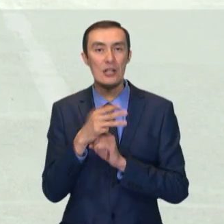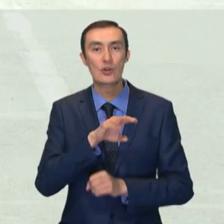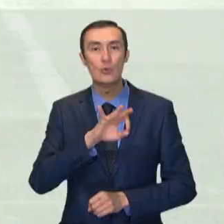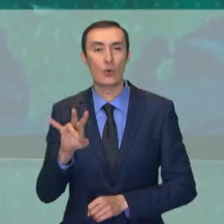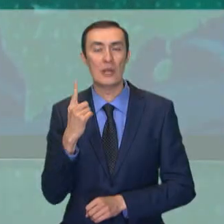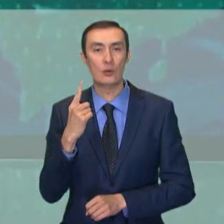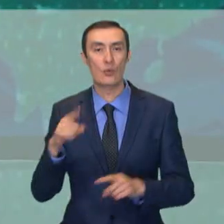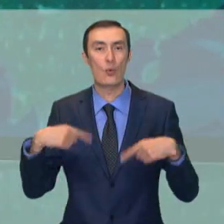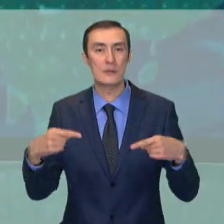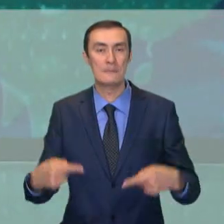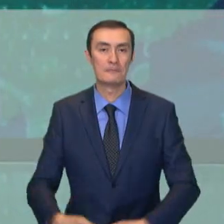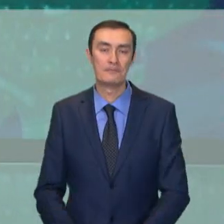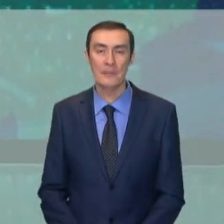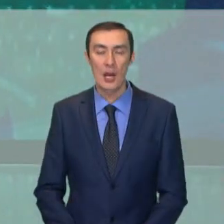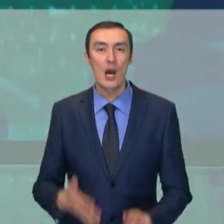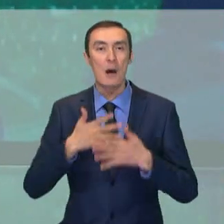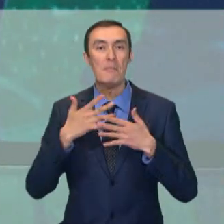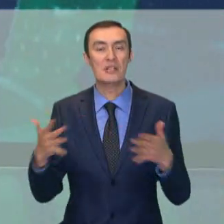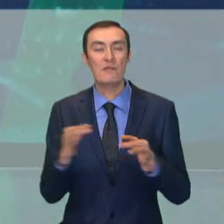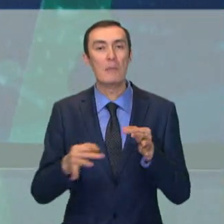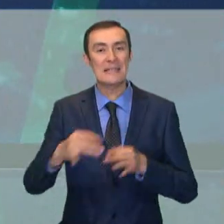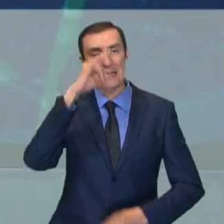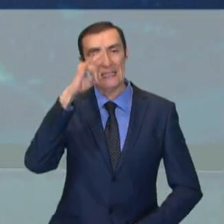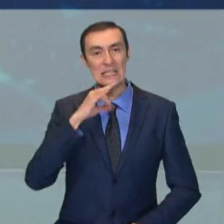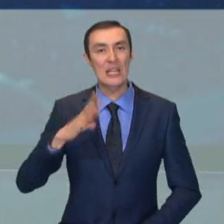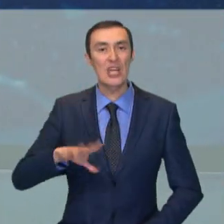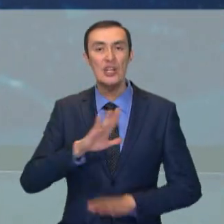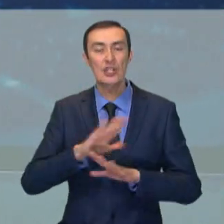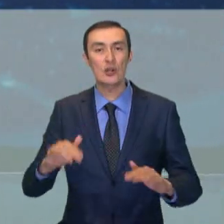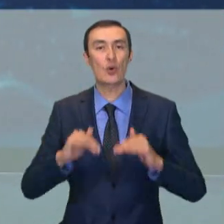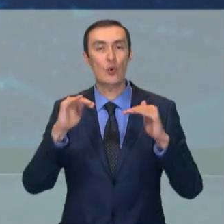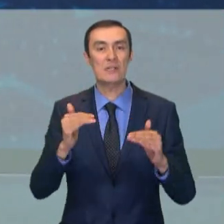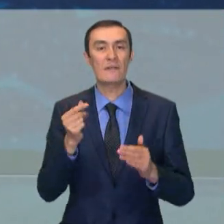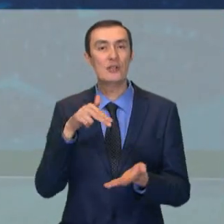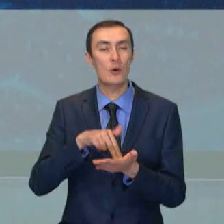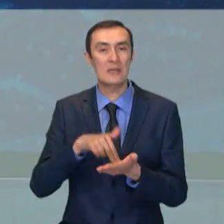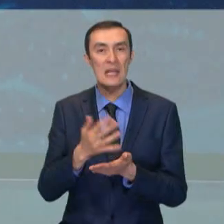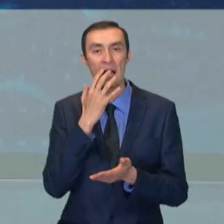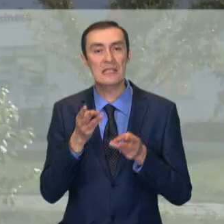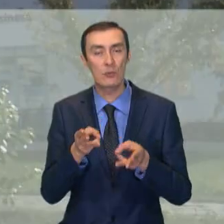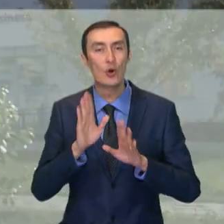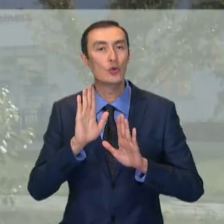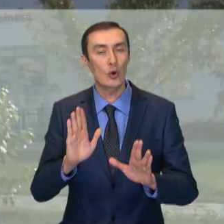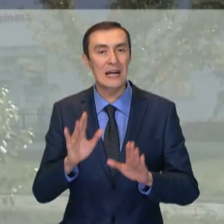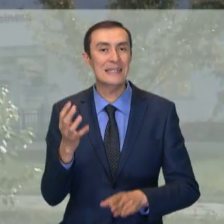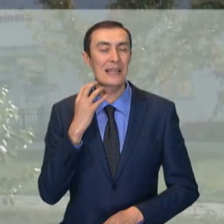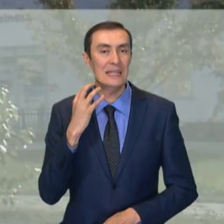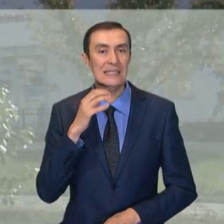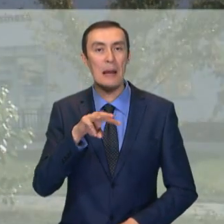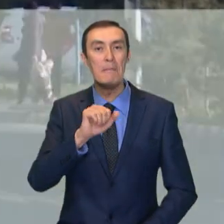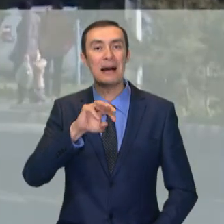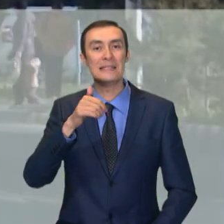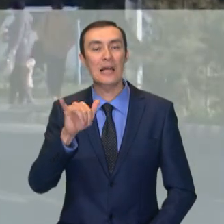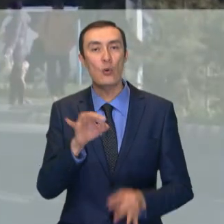ось. В большинстве регионов Казахстана не ожидается роста тарифов на тепло. Исключение – Кызылординская,